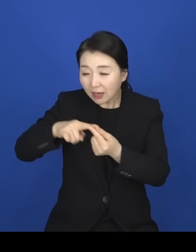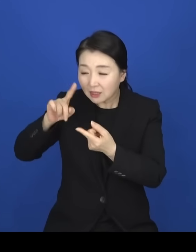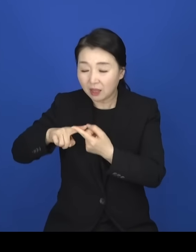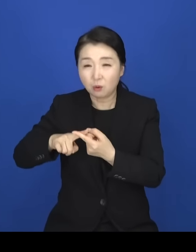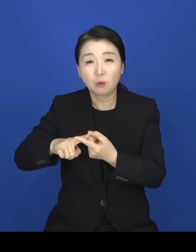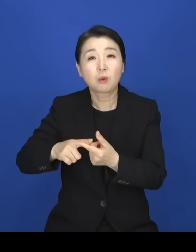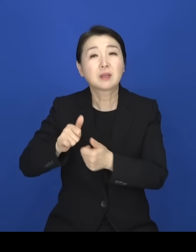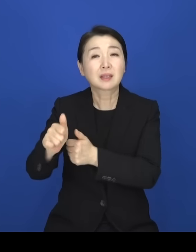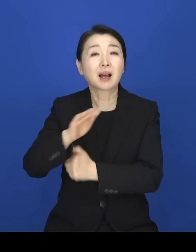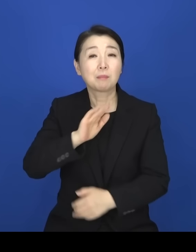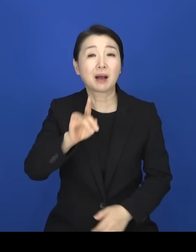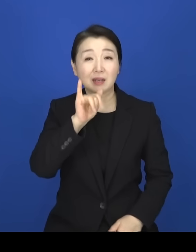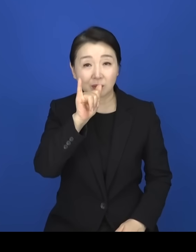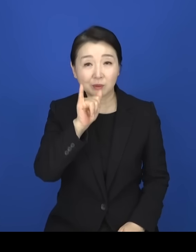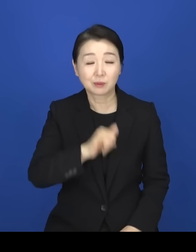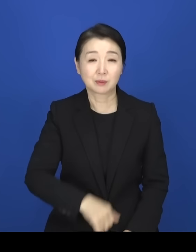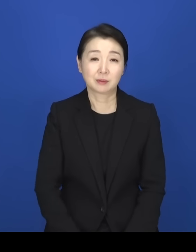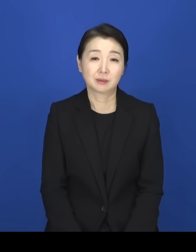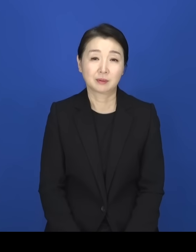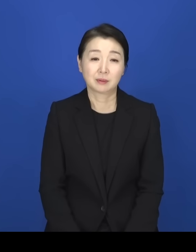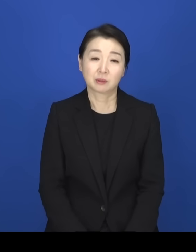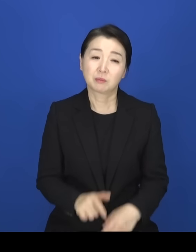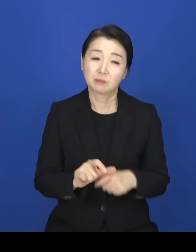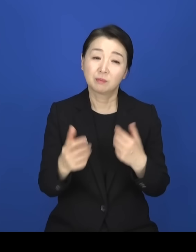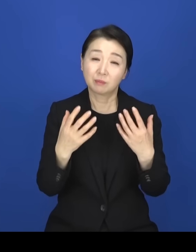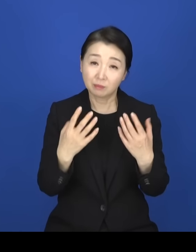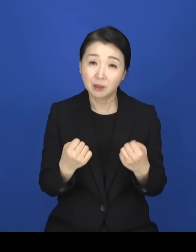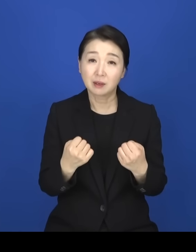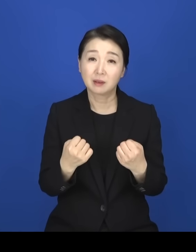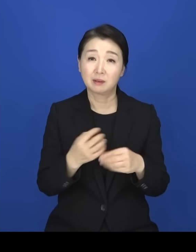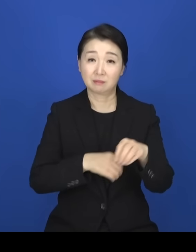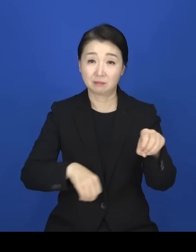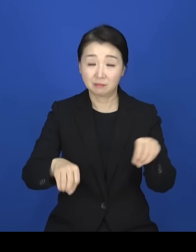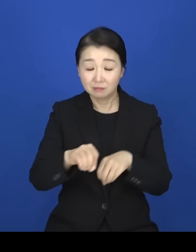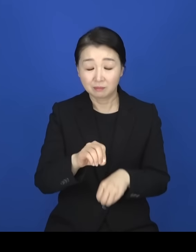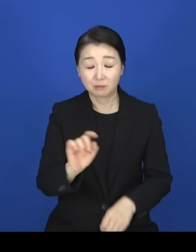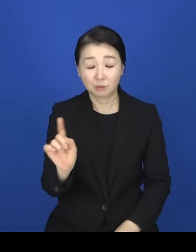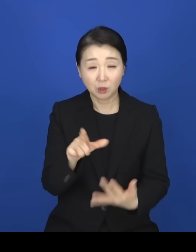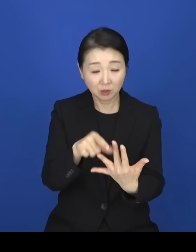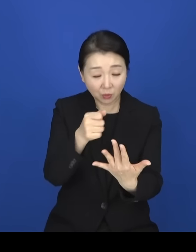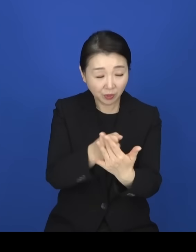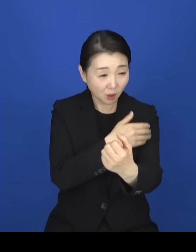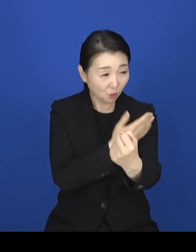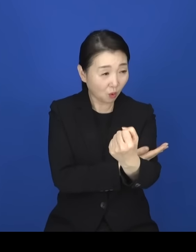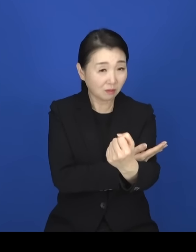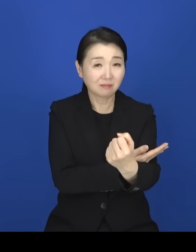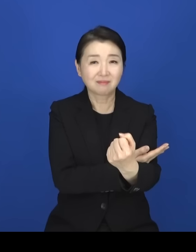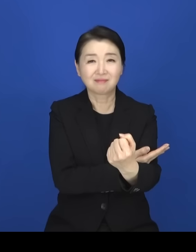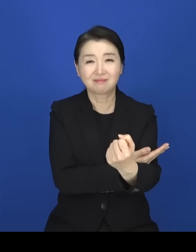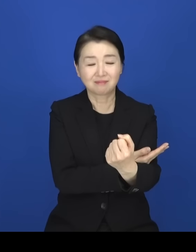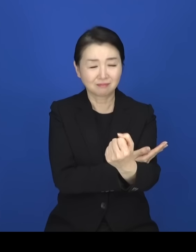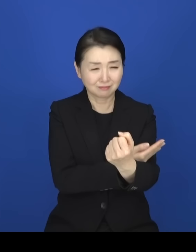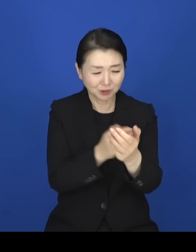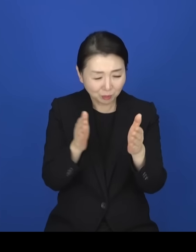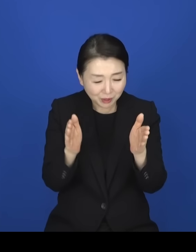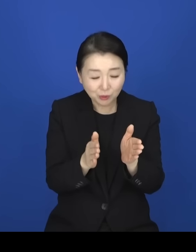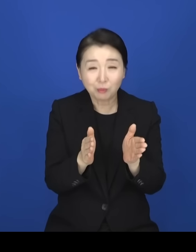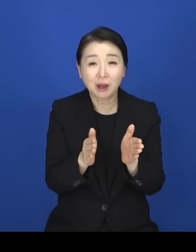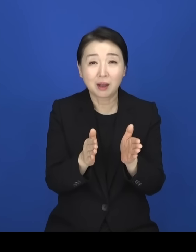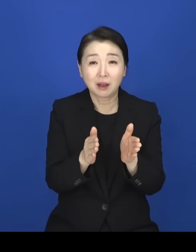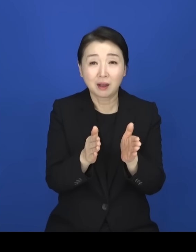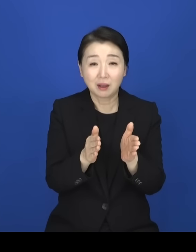사실은 조금 굉장히 고민을 많이 하고 오히려 선택권이 굉장히 더 없어졌죠.